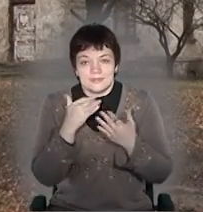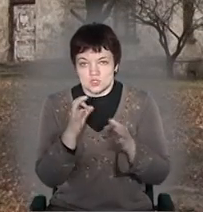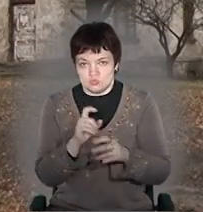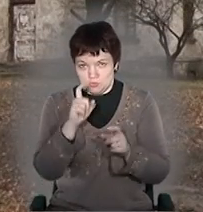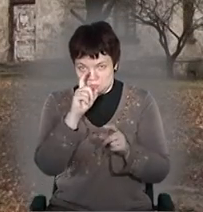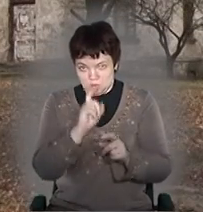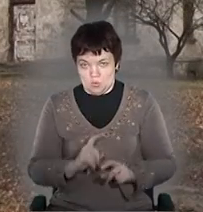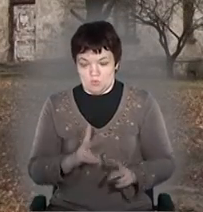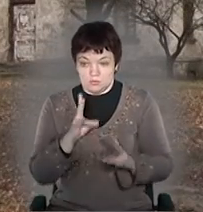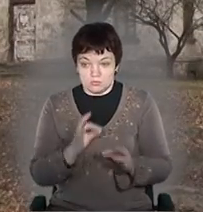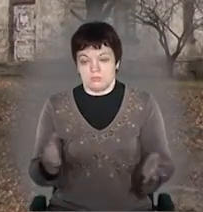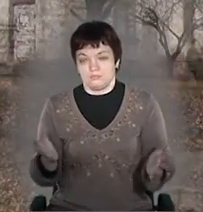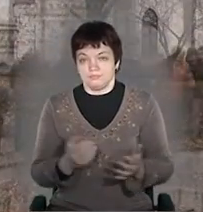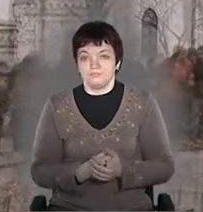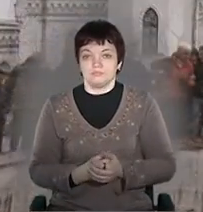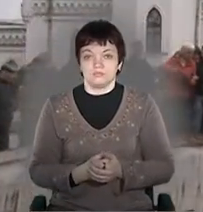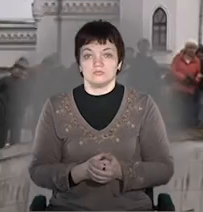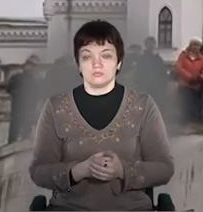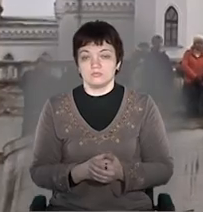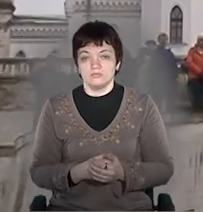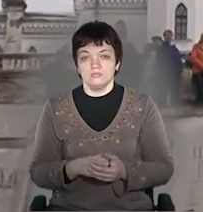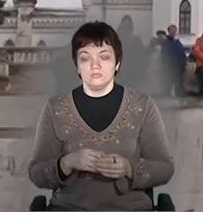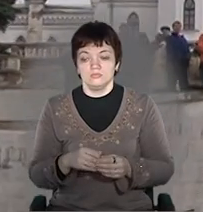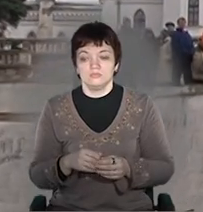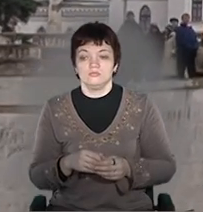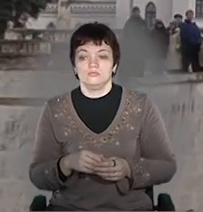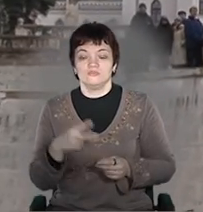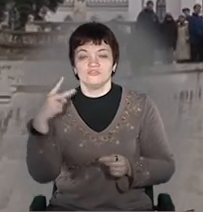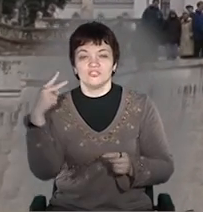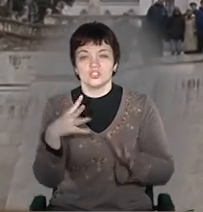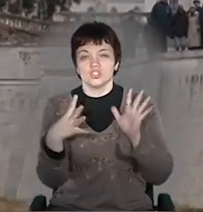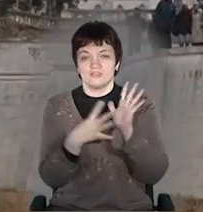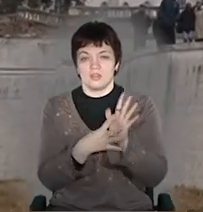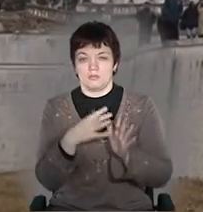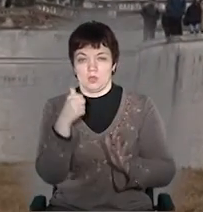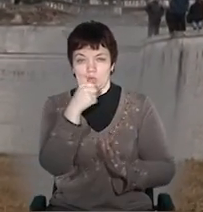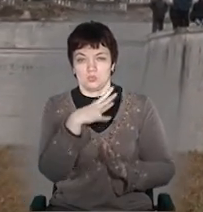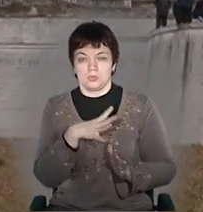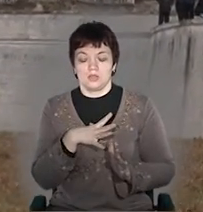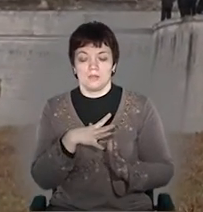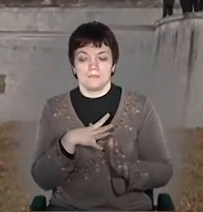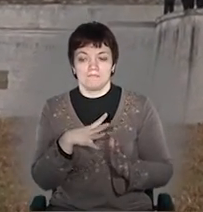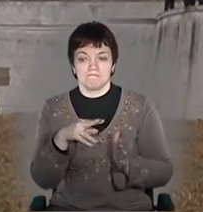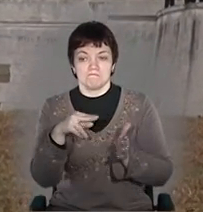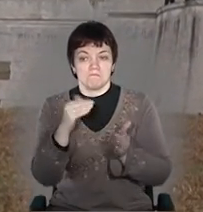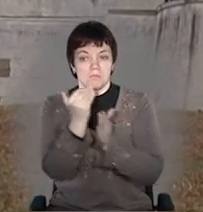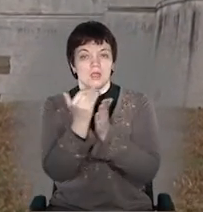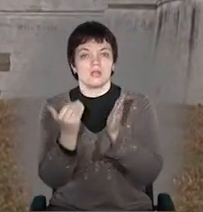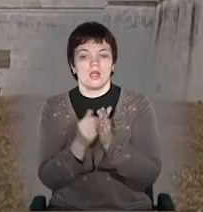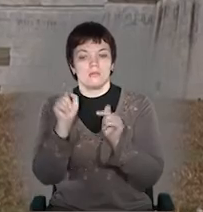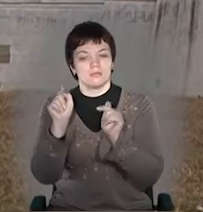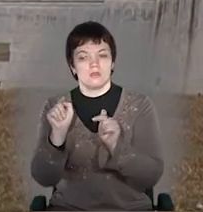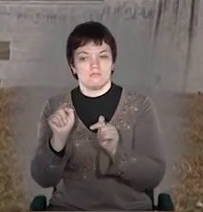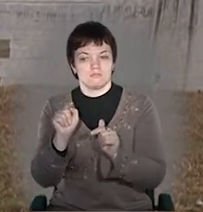что в 2009 году из программы, первой программы реконструкции отопления в